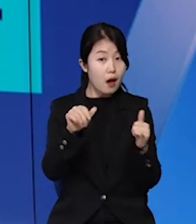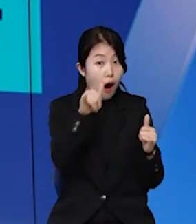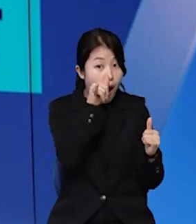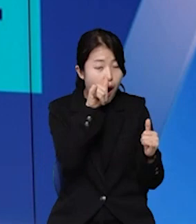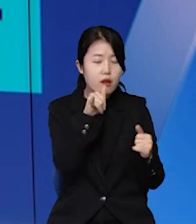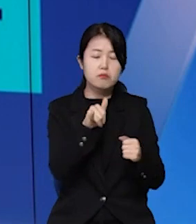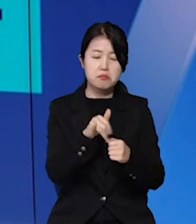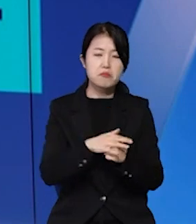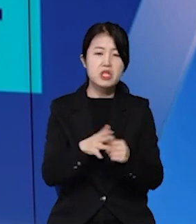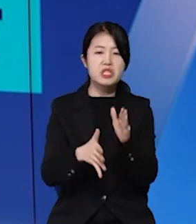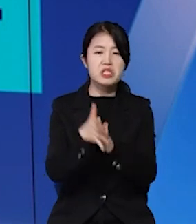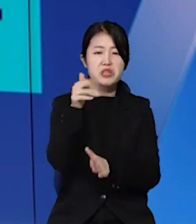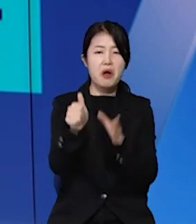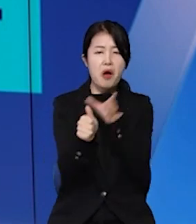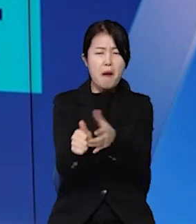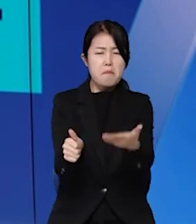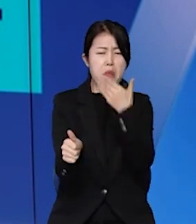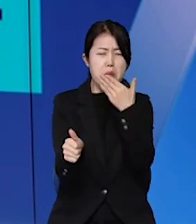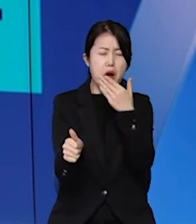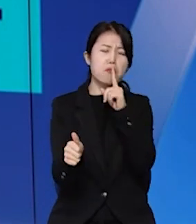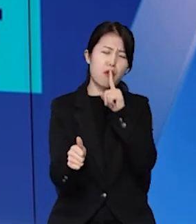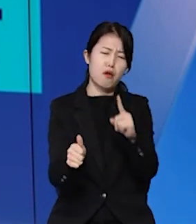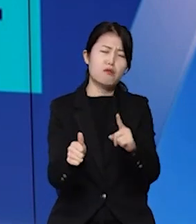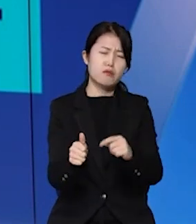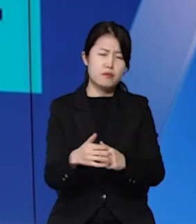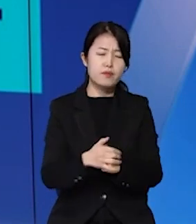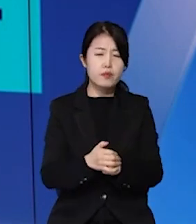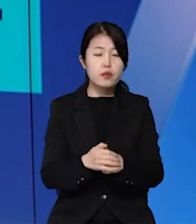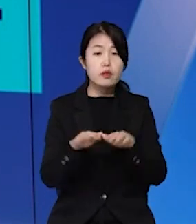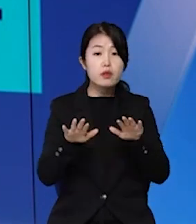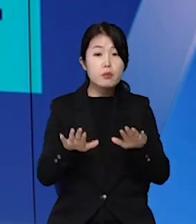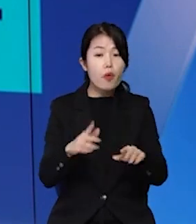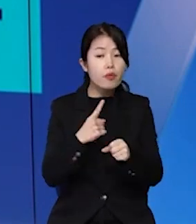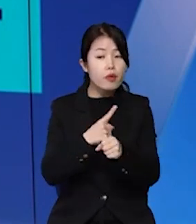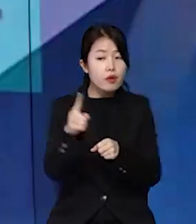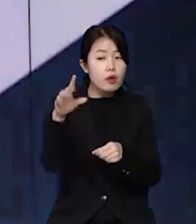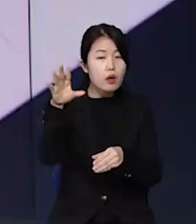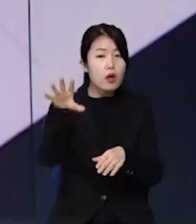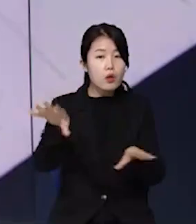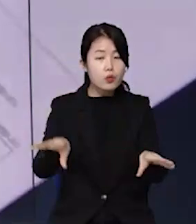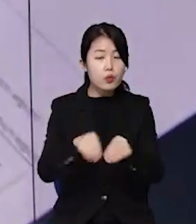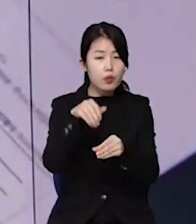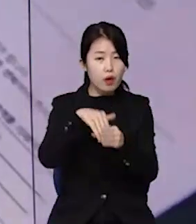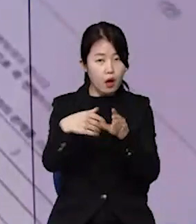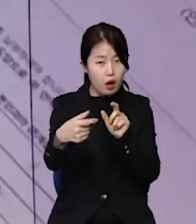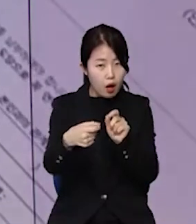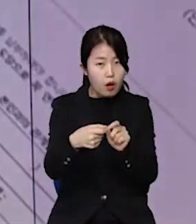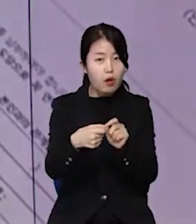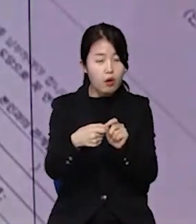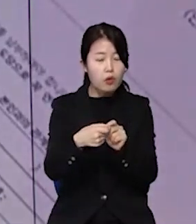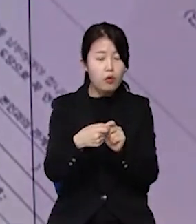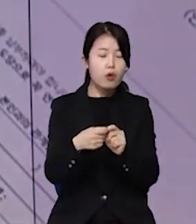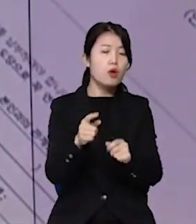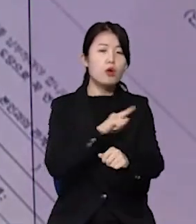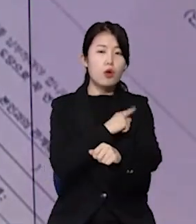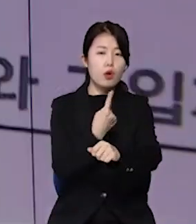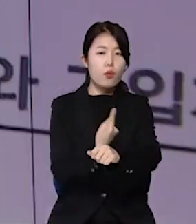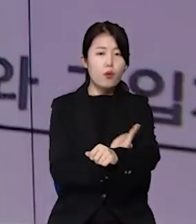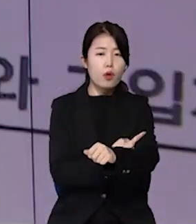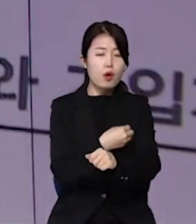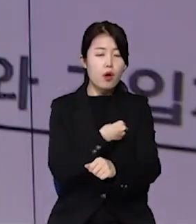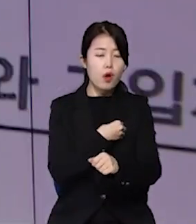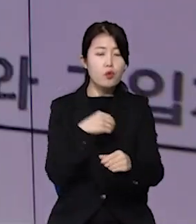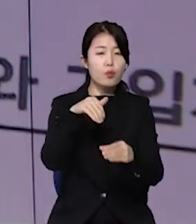있다는 이야기마저 떠돕니다. 내년 총선을 앞두고 민주당 후보 경선에 투표권을 행사하려면 오는